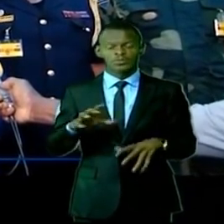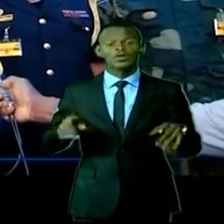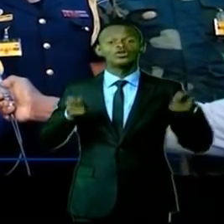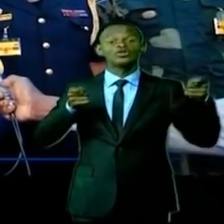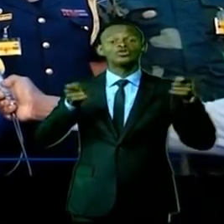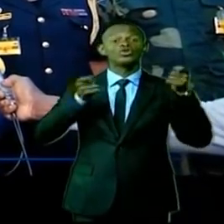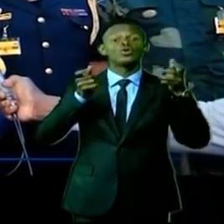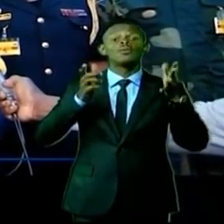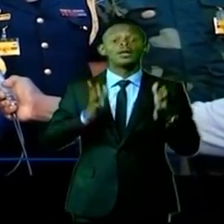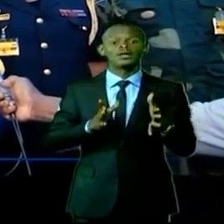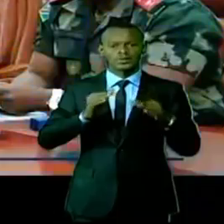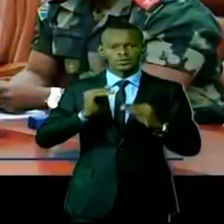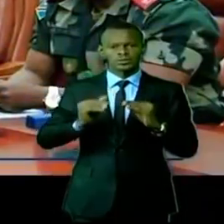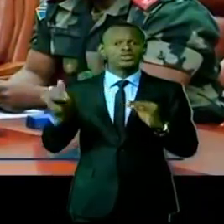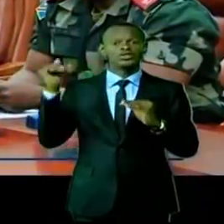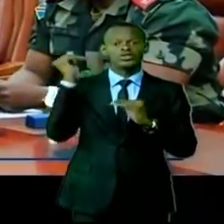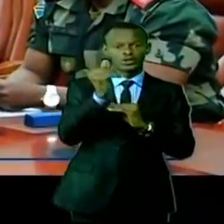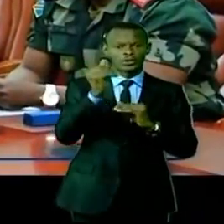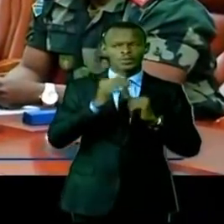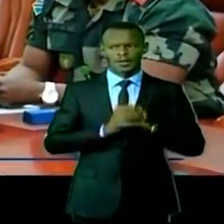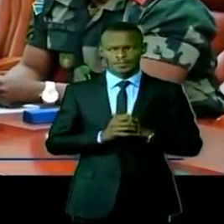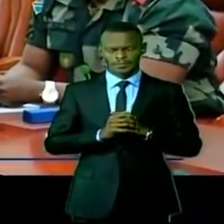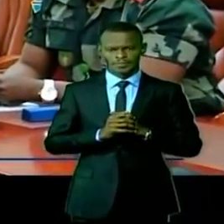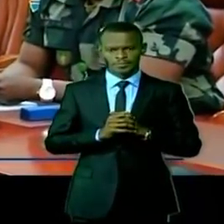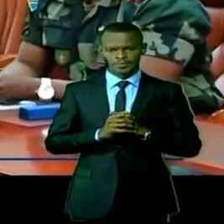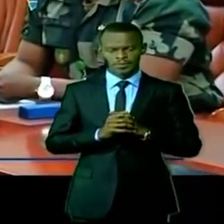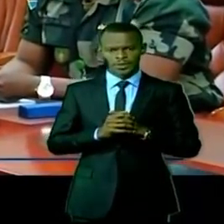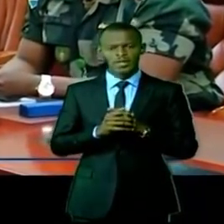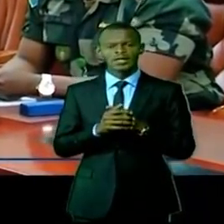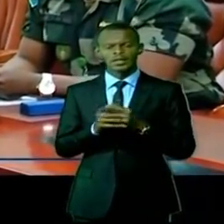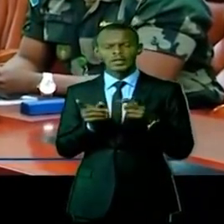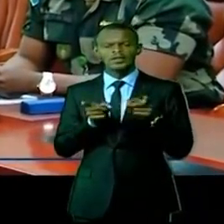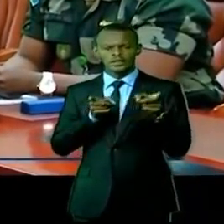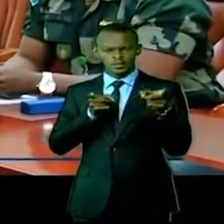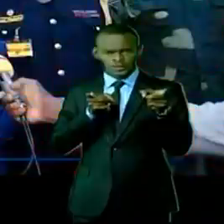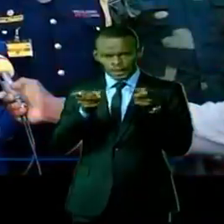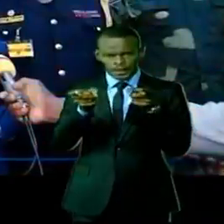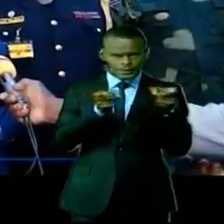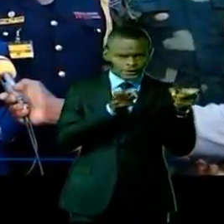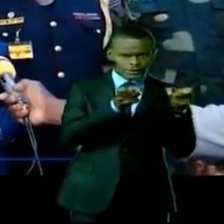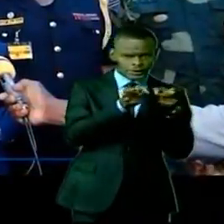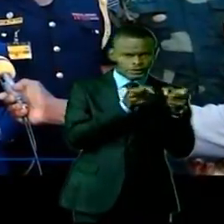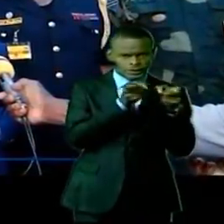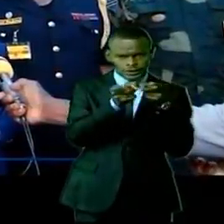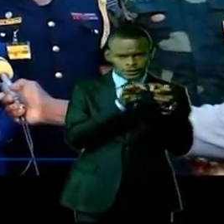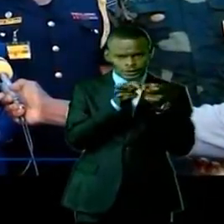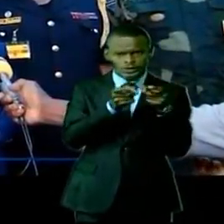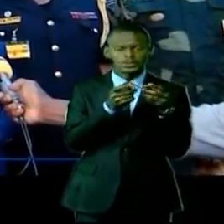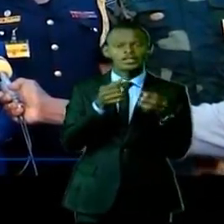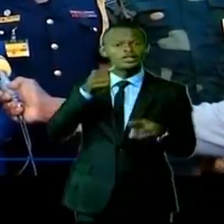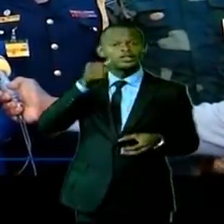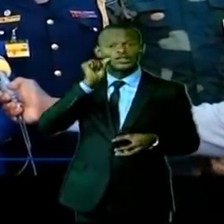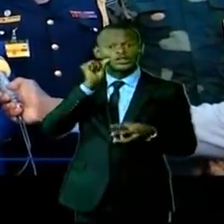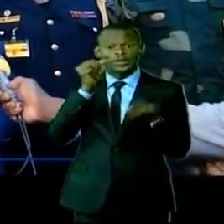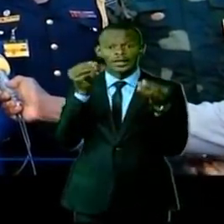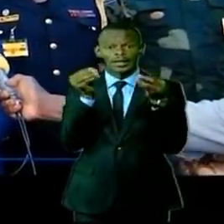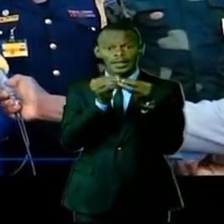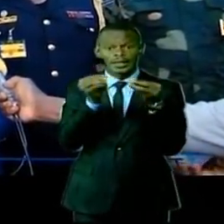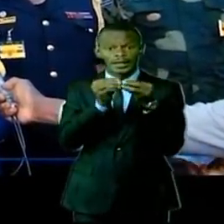République démocratique du Congo et de la police nationale congolaise, a tenu ce